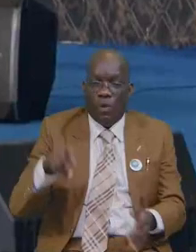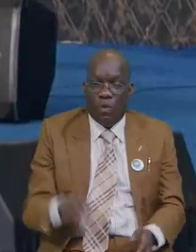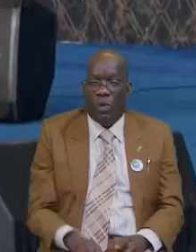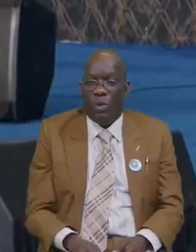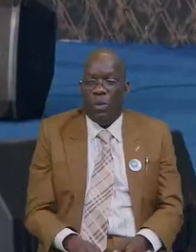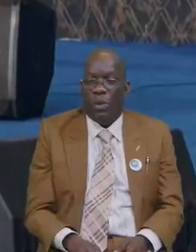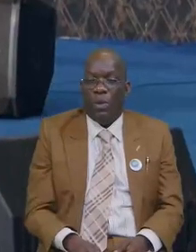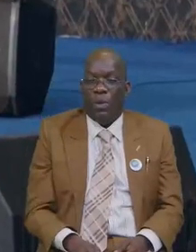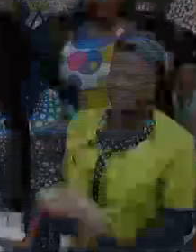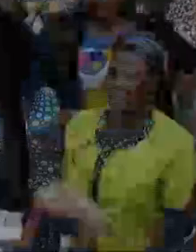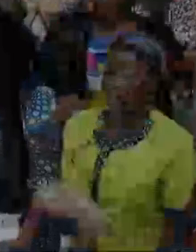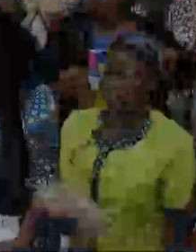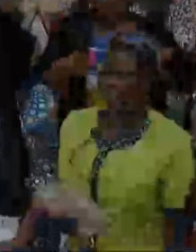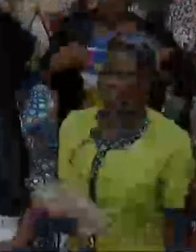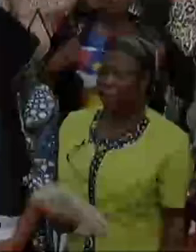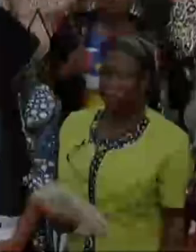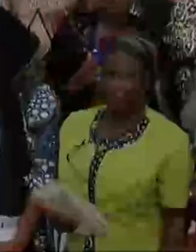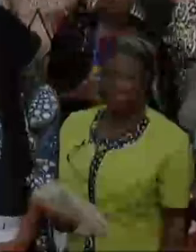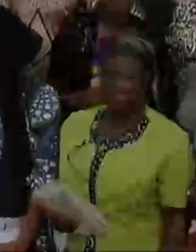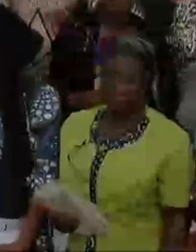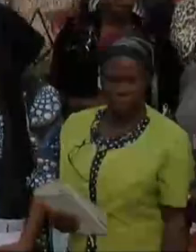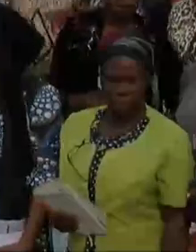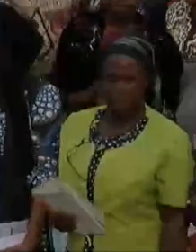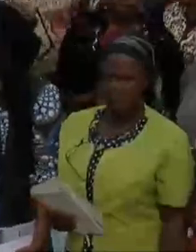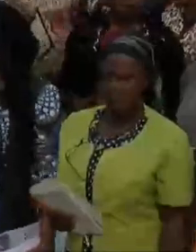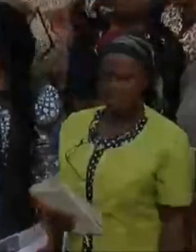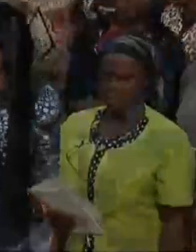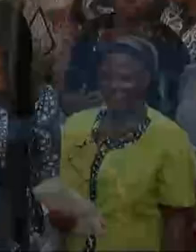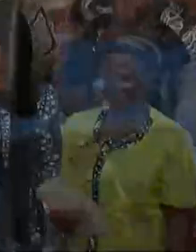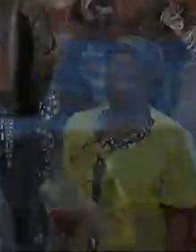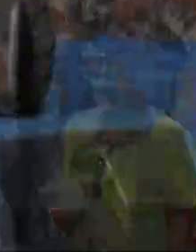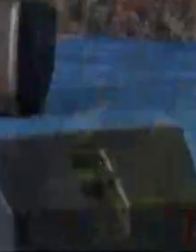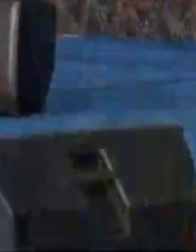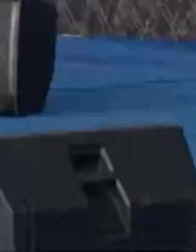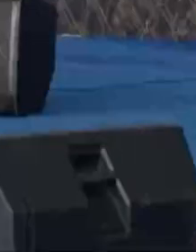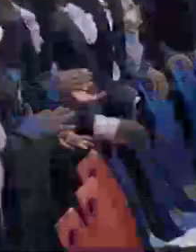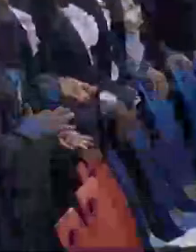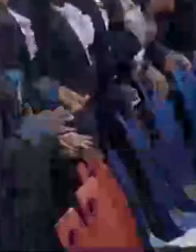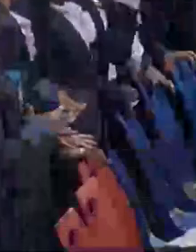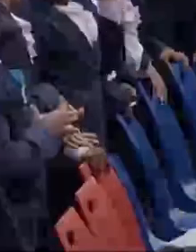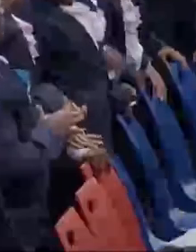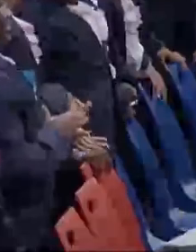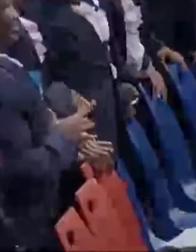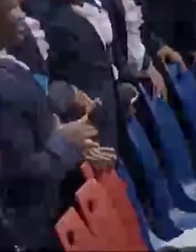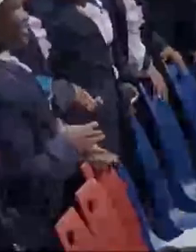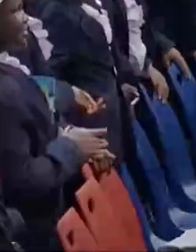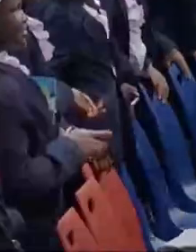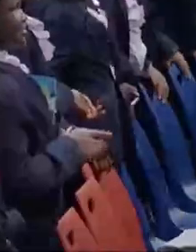Merci, pasteur. Gloire à Dieu. J'ai dit tout le monde, gloire à Dieu.